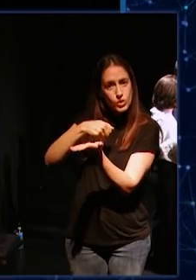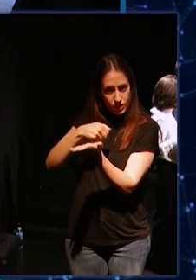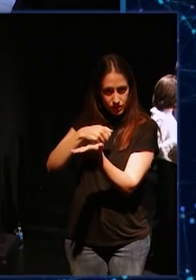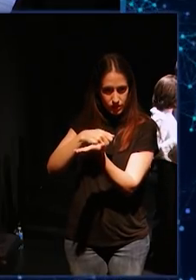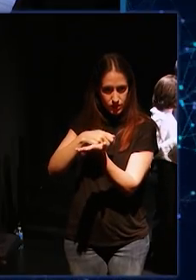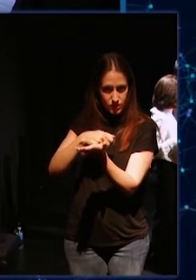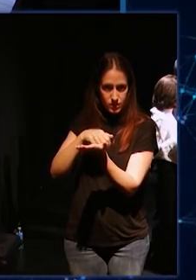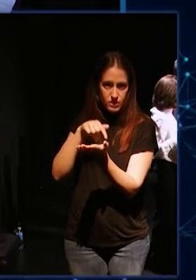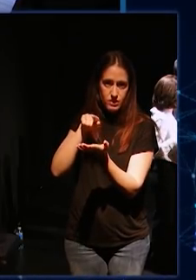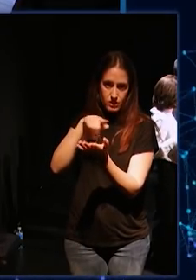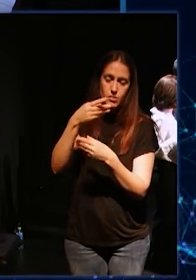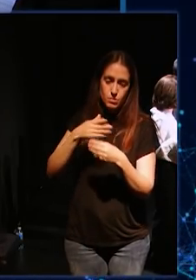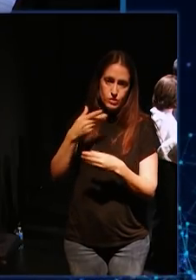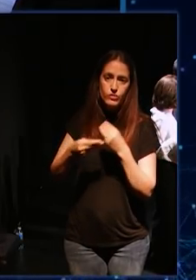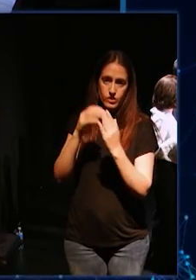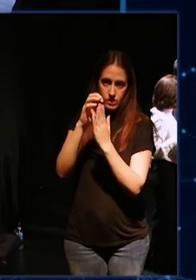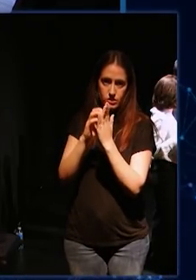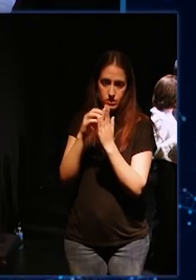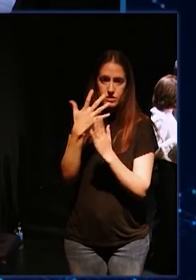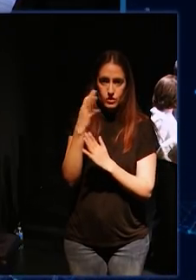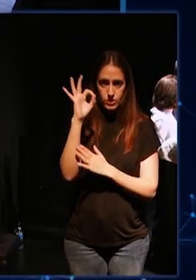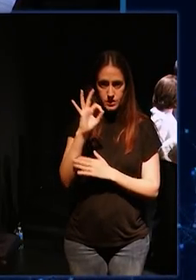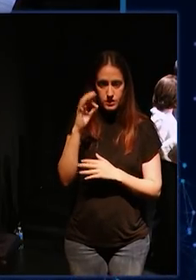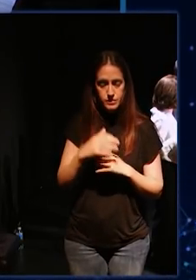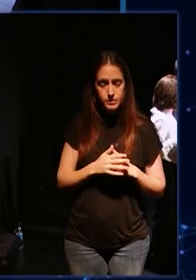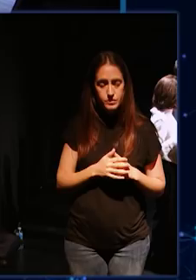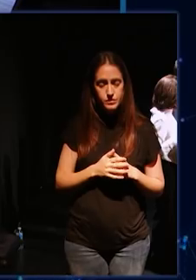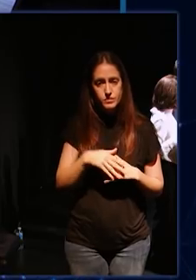tenidors. Per tant, a les ordenances fiscals que s'hauran